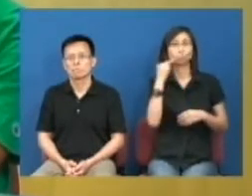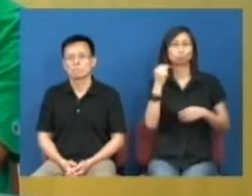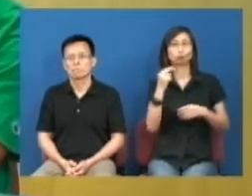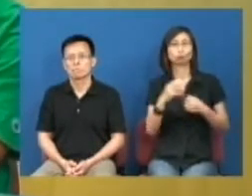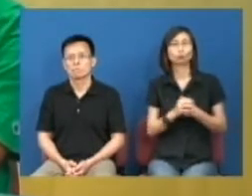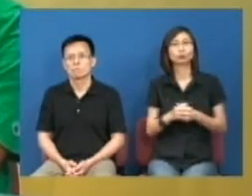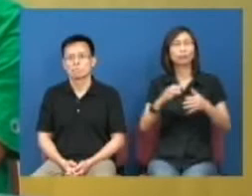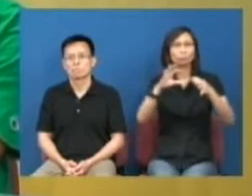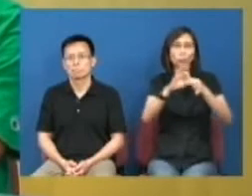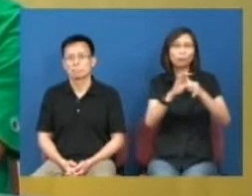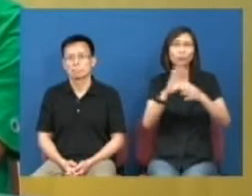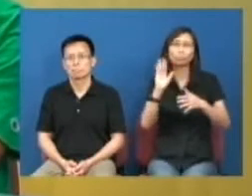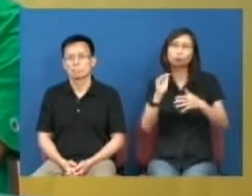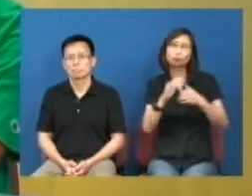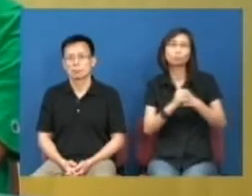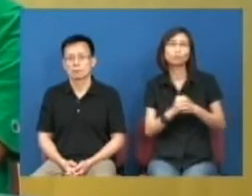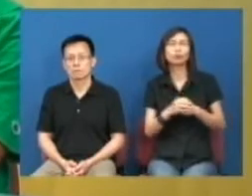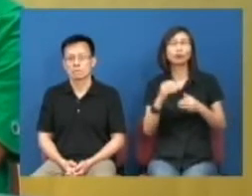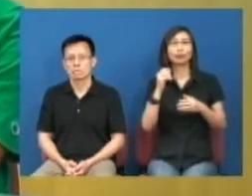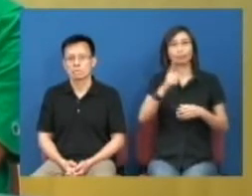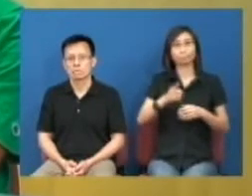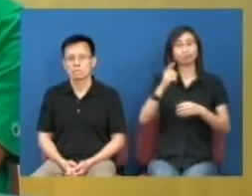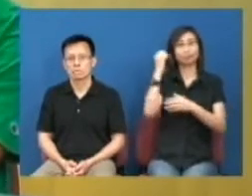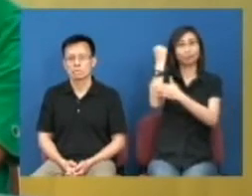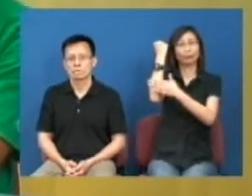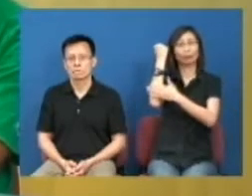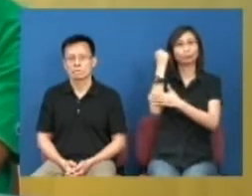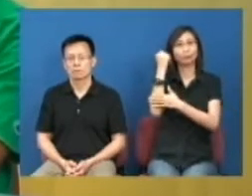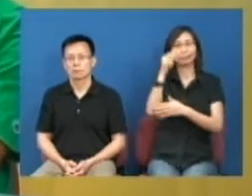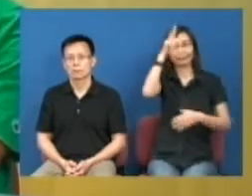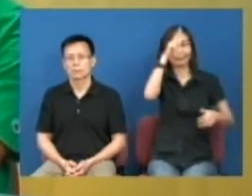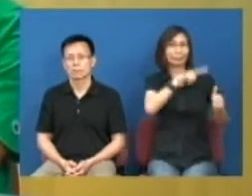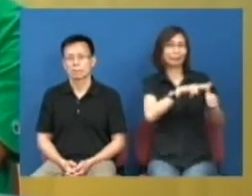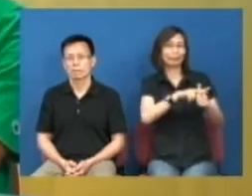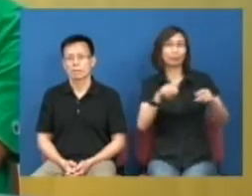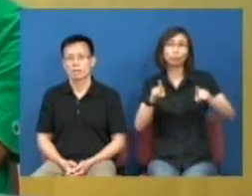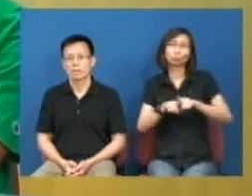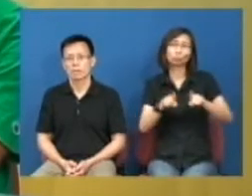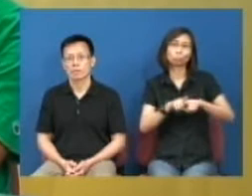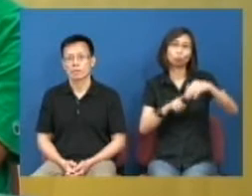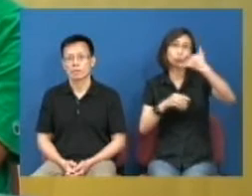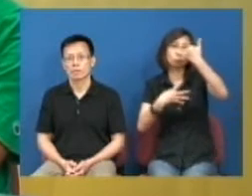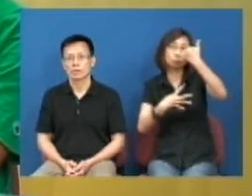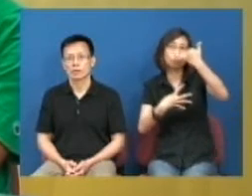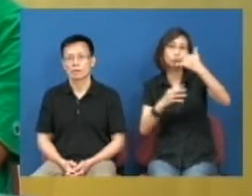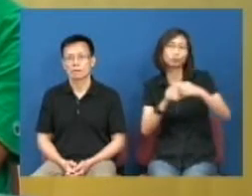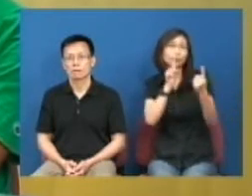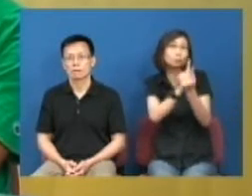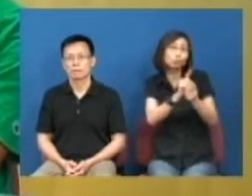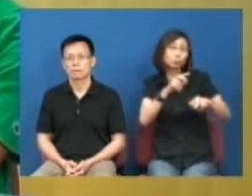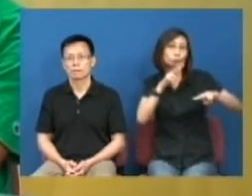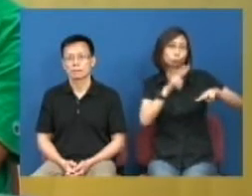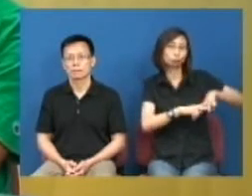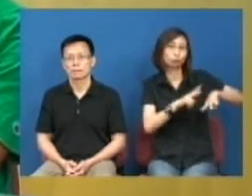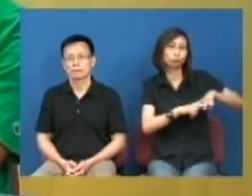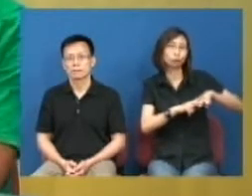上等號。第三樣嘢就係話辛亥革命本身嘅政治意義同呢個六四之後嗰、那個即係、就是、對於中國政治發展、